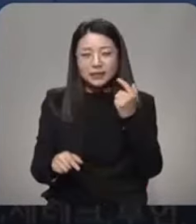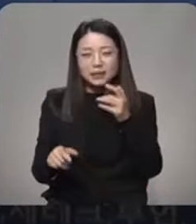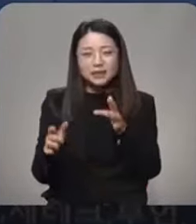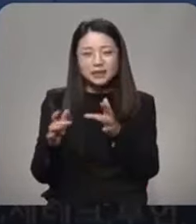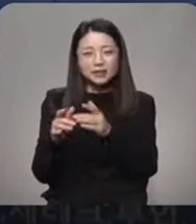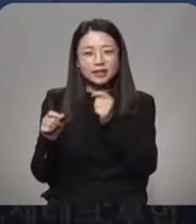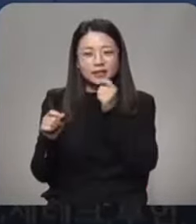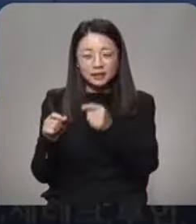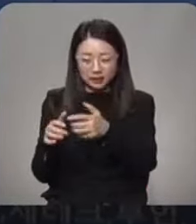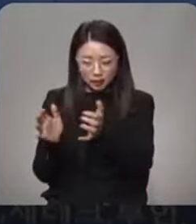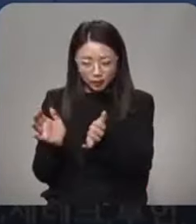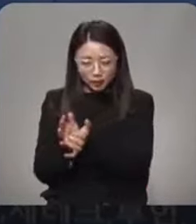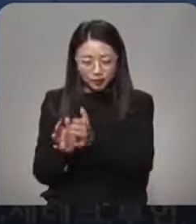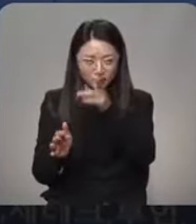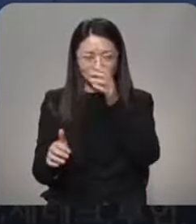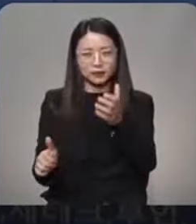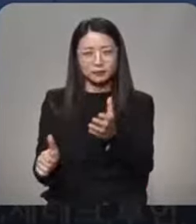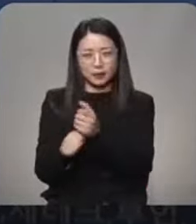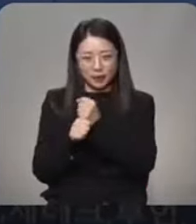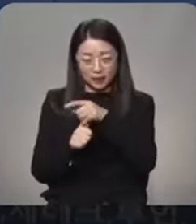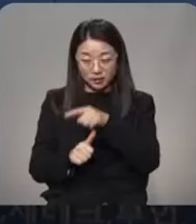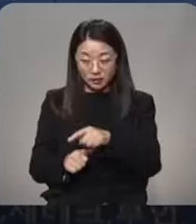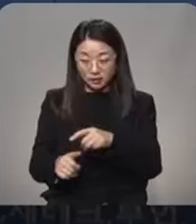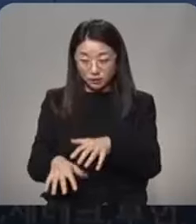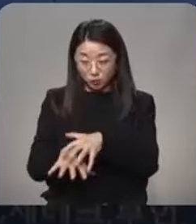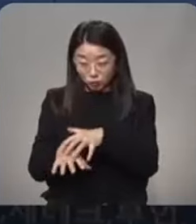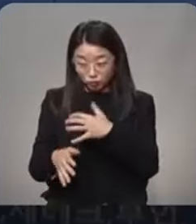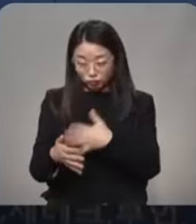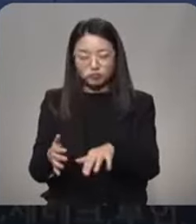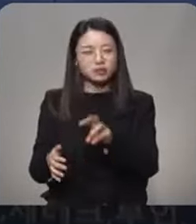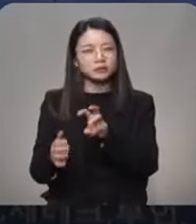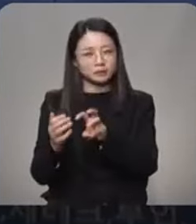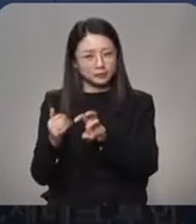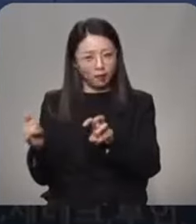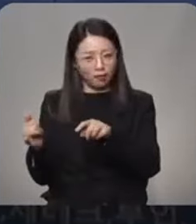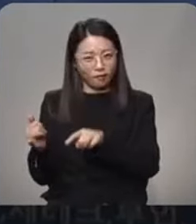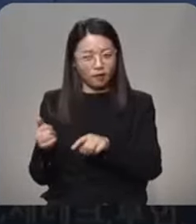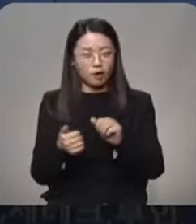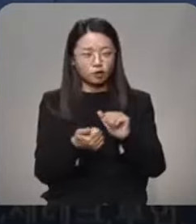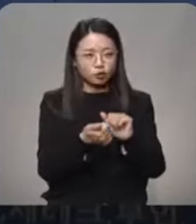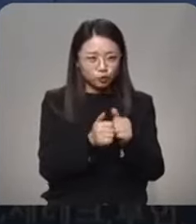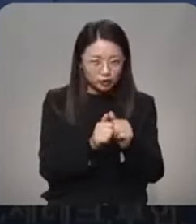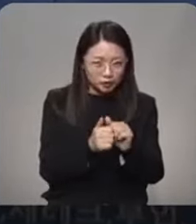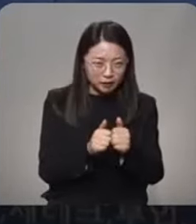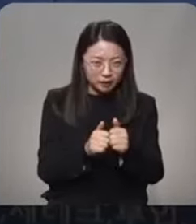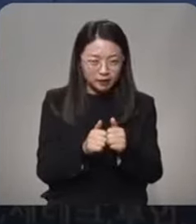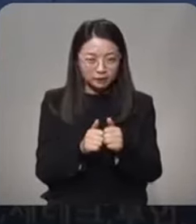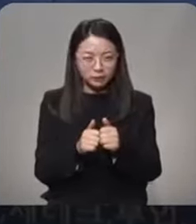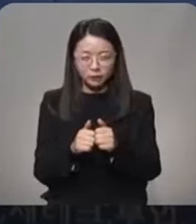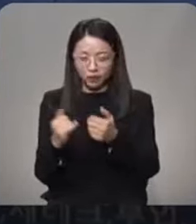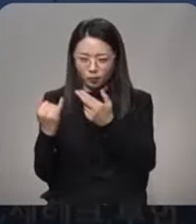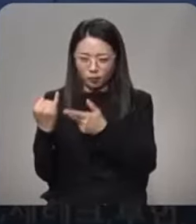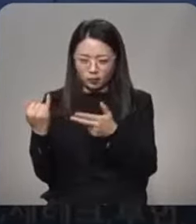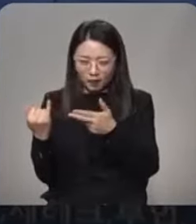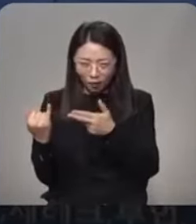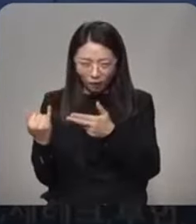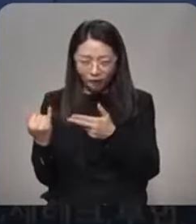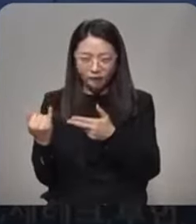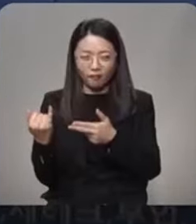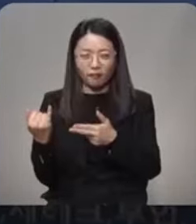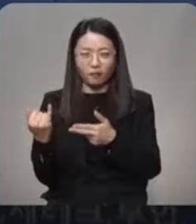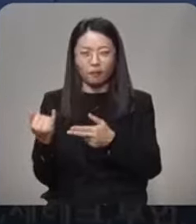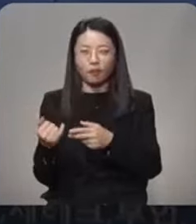경찰에 붙잡혔습니다 조직원이 30명이 넘었는데요 주식 리딩 방부터 몸캠 피싱 로맨스